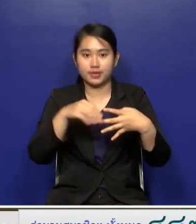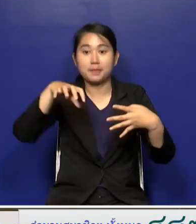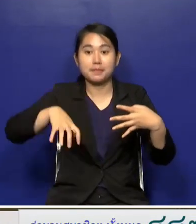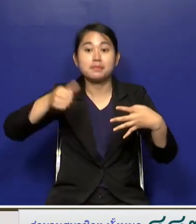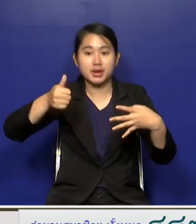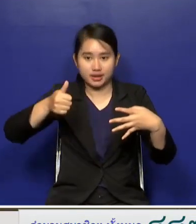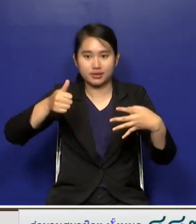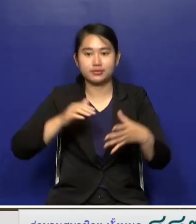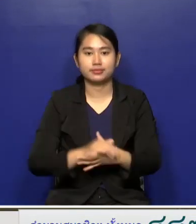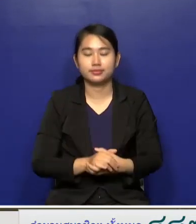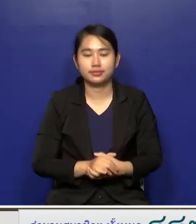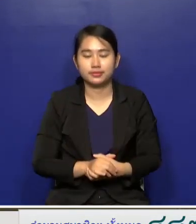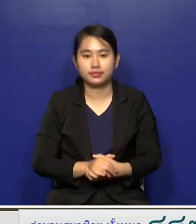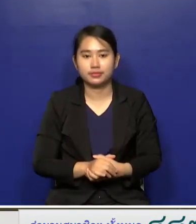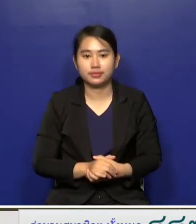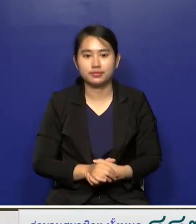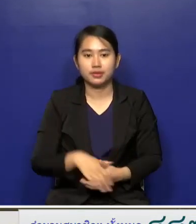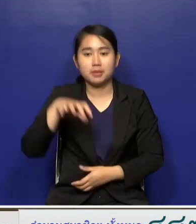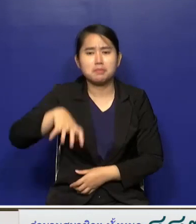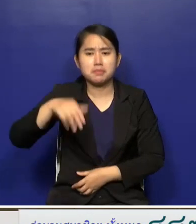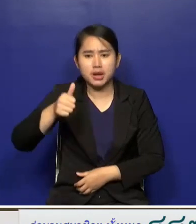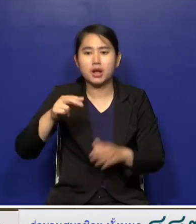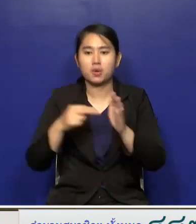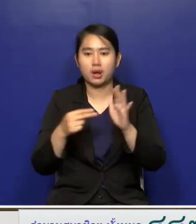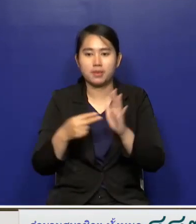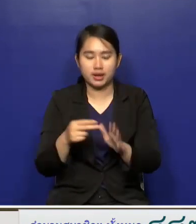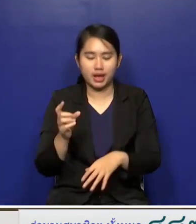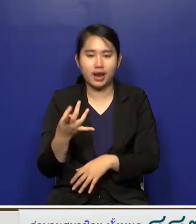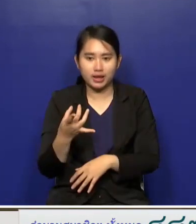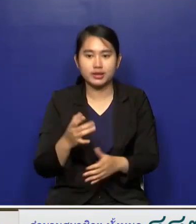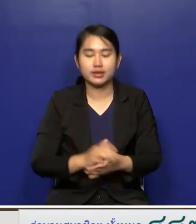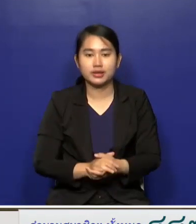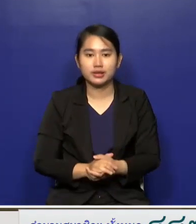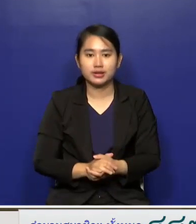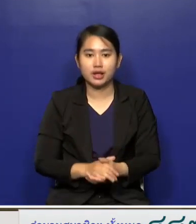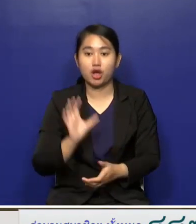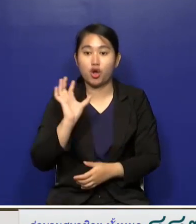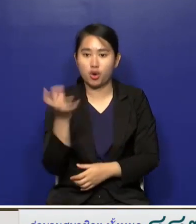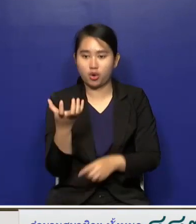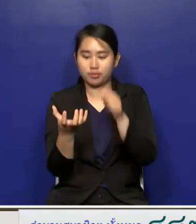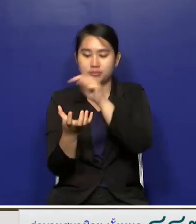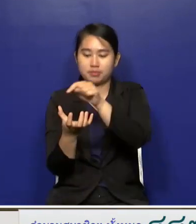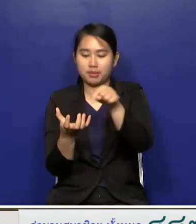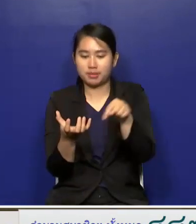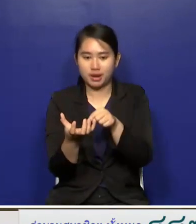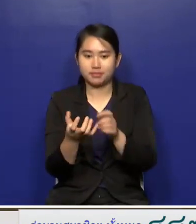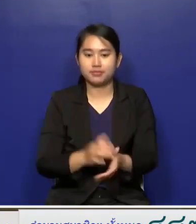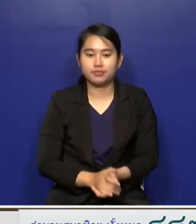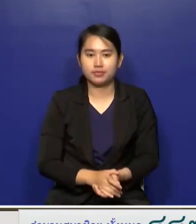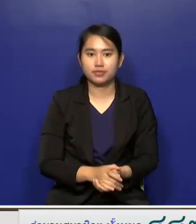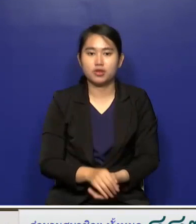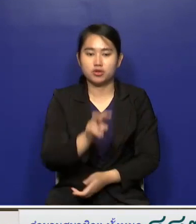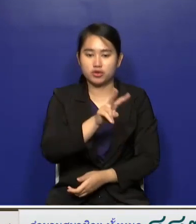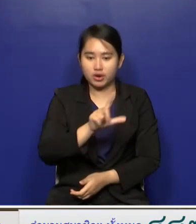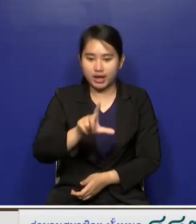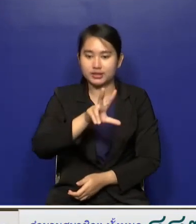หญ่เขตเมืองใหญ่ก็คือเขตเมืองที่ในโลกนี้เนี่ยเมืองตั้งแต่2ล้าน3ล้านถึง10ล้าน